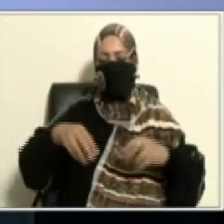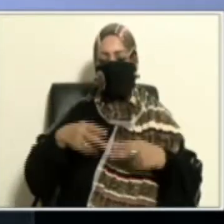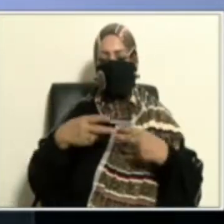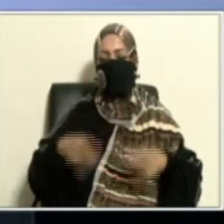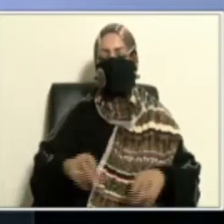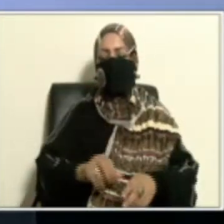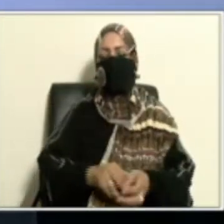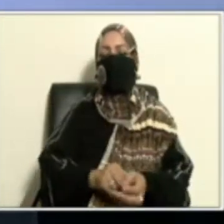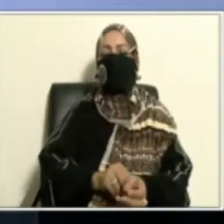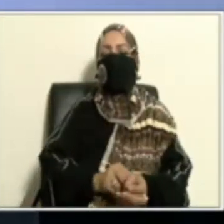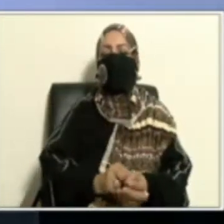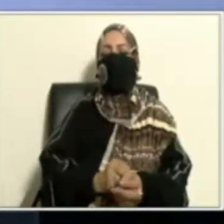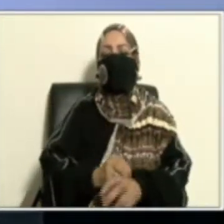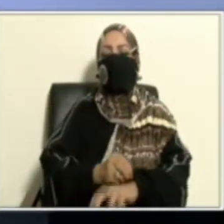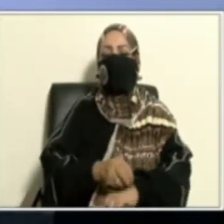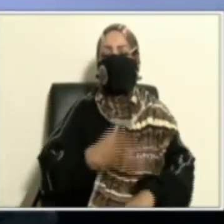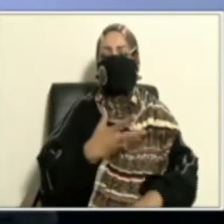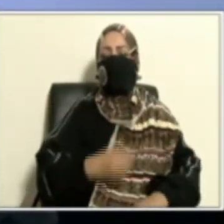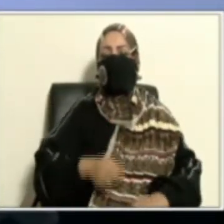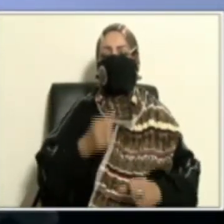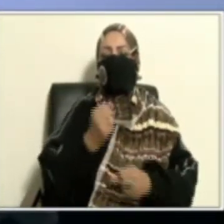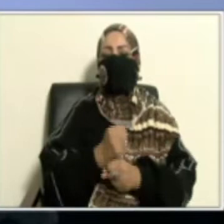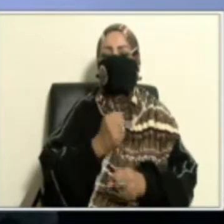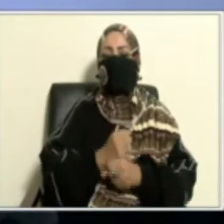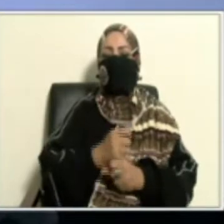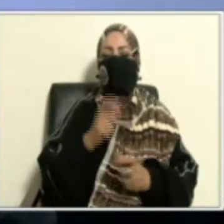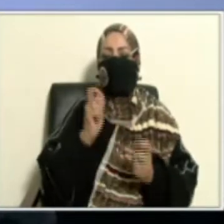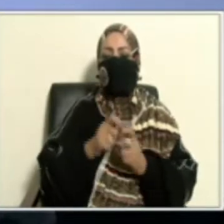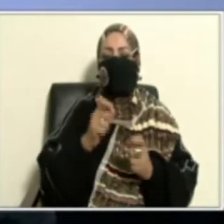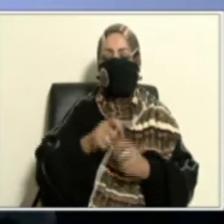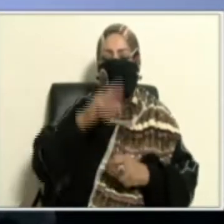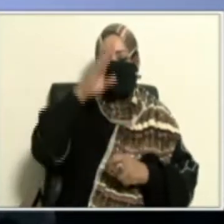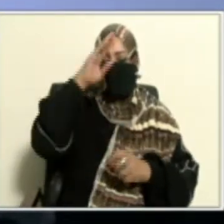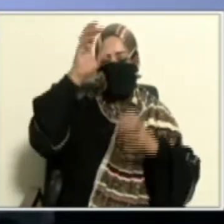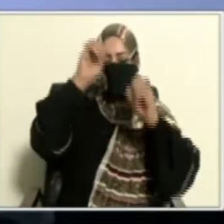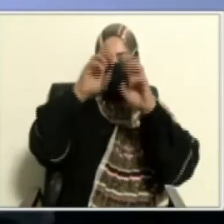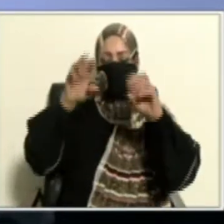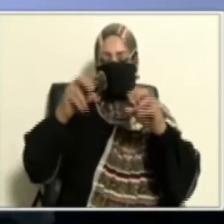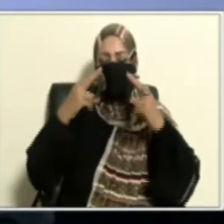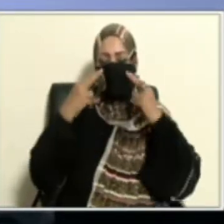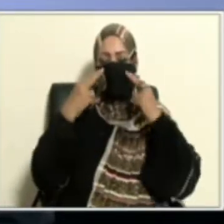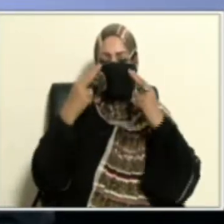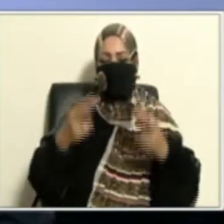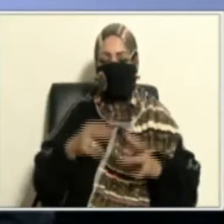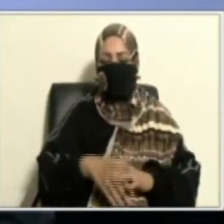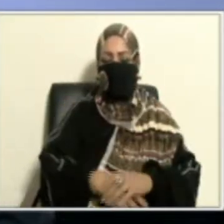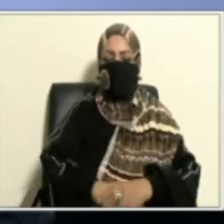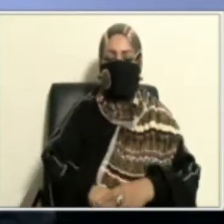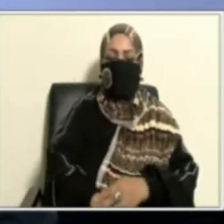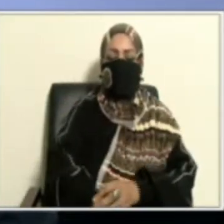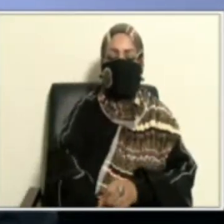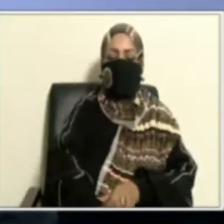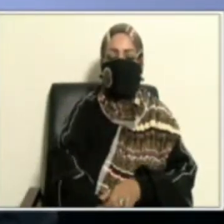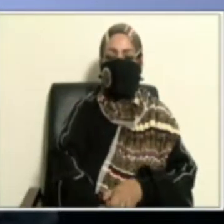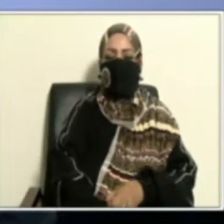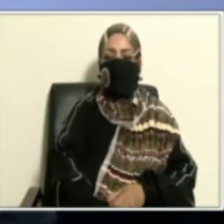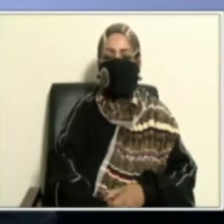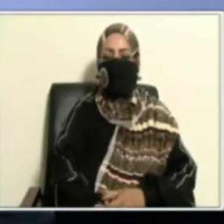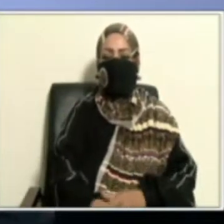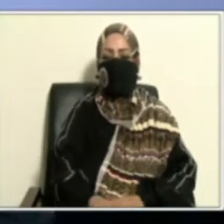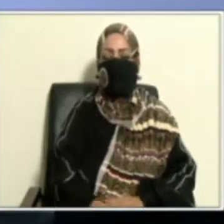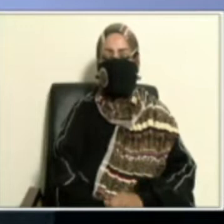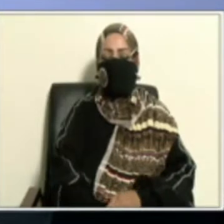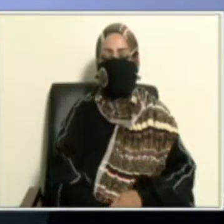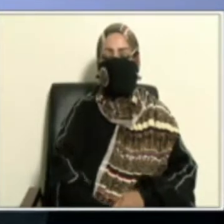بارك الله فيك. أخ محمد من طرابلس. السلام عليكم يا شيخ. وعليكم السلام ورحمة